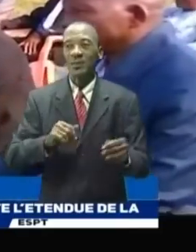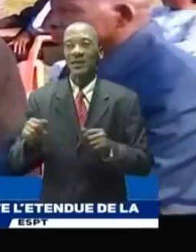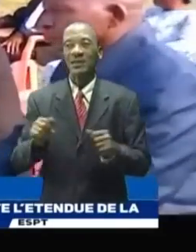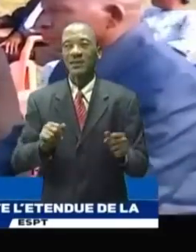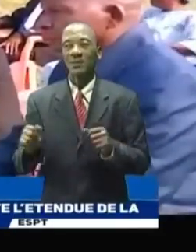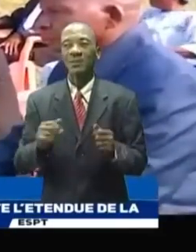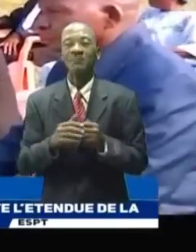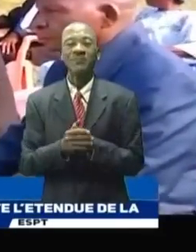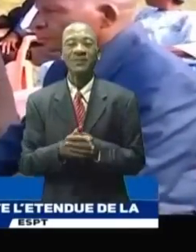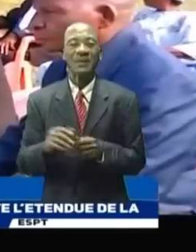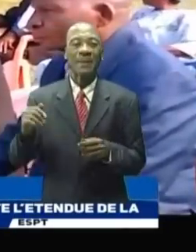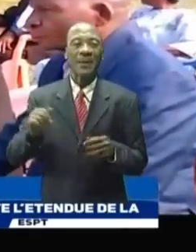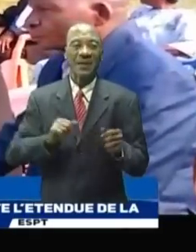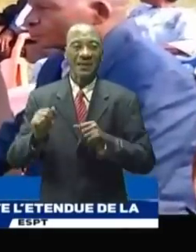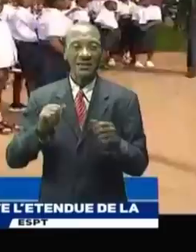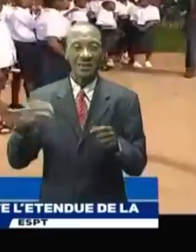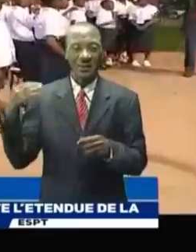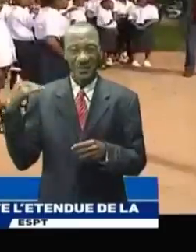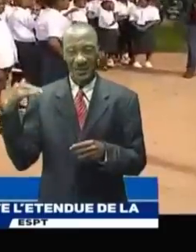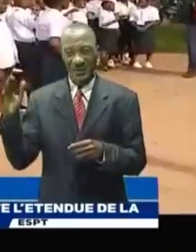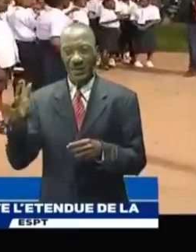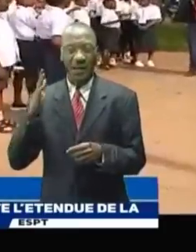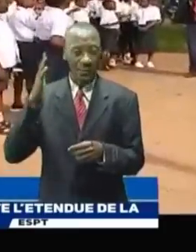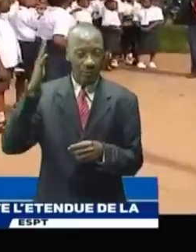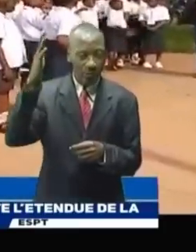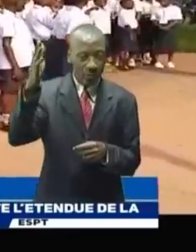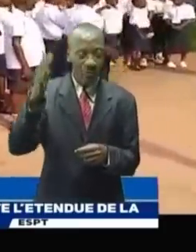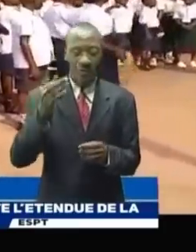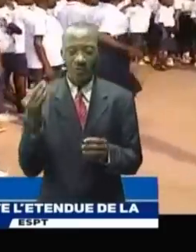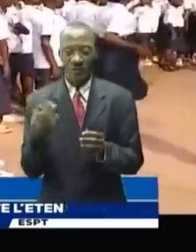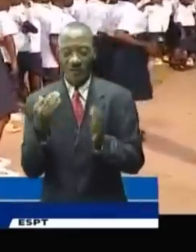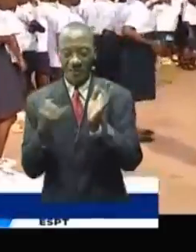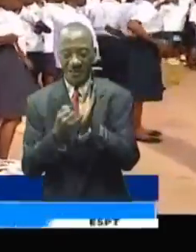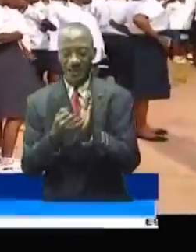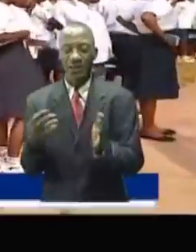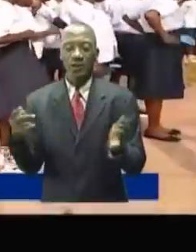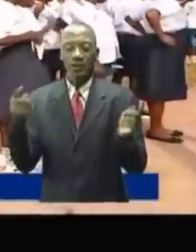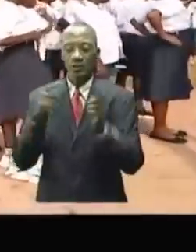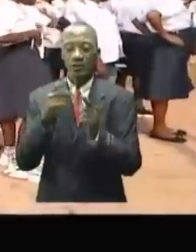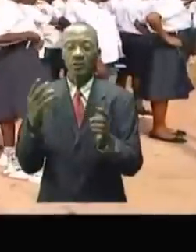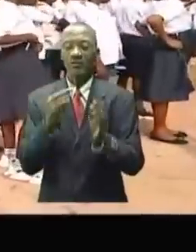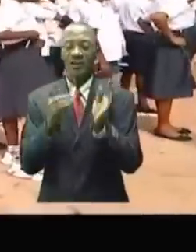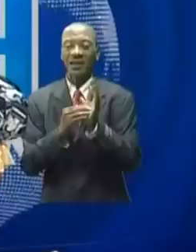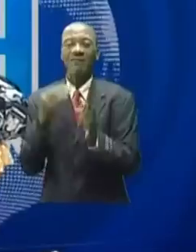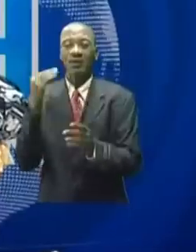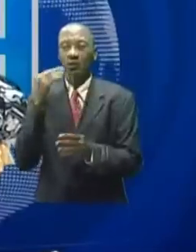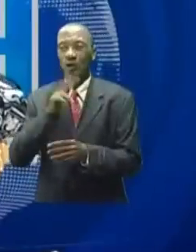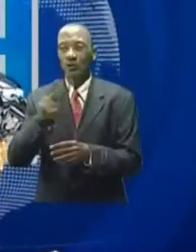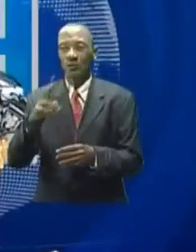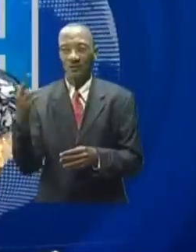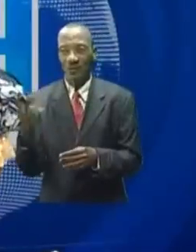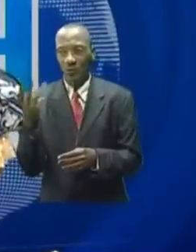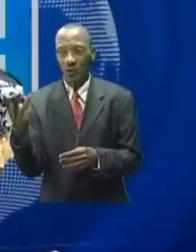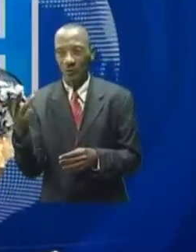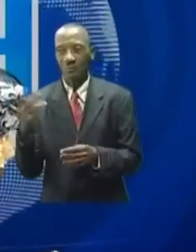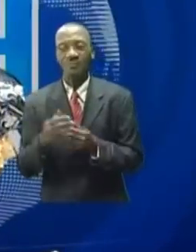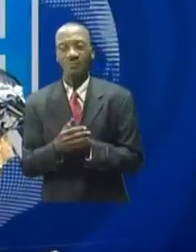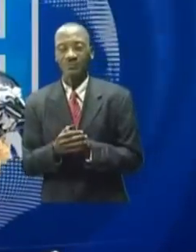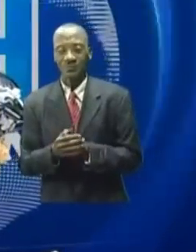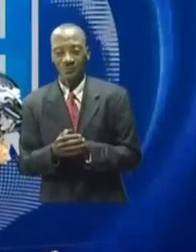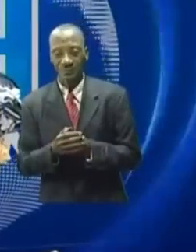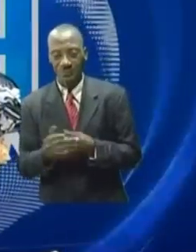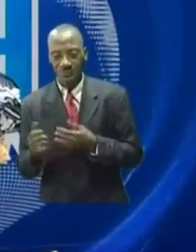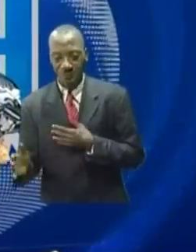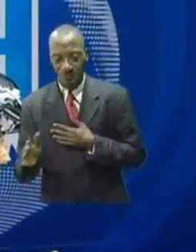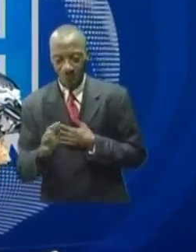l'examen d'État pour les humanités prévu du 26 au 29 juin 2023. Et c'est parti pour